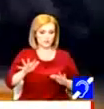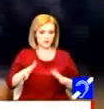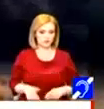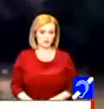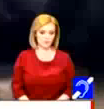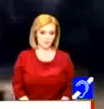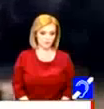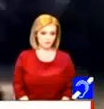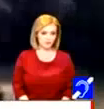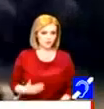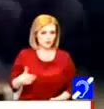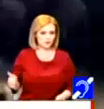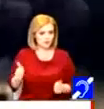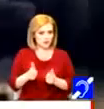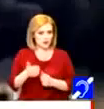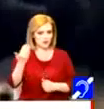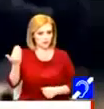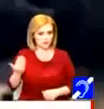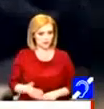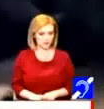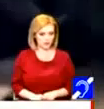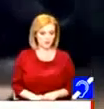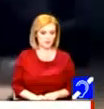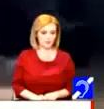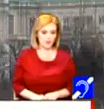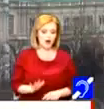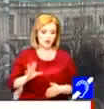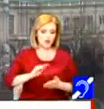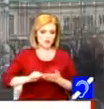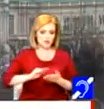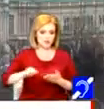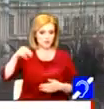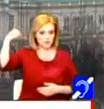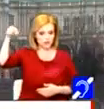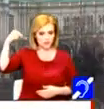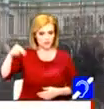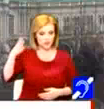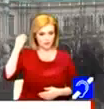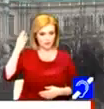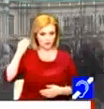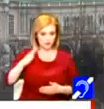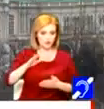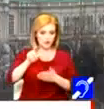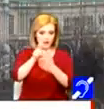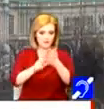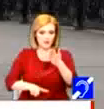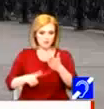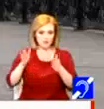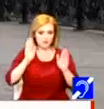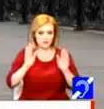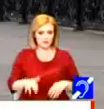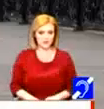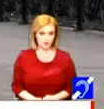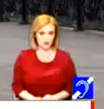rus cu care suntem alături în aceste momente de grea încercare, a scris Igor Dodon pe pagina sa de Facebook. Ministerul Afacerilor Externe